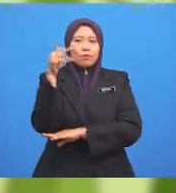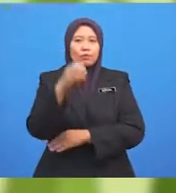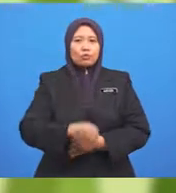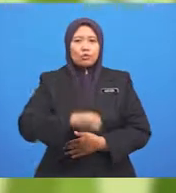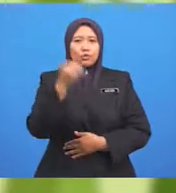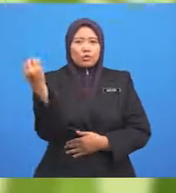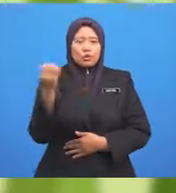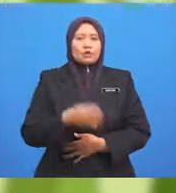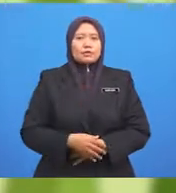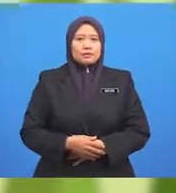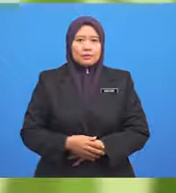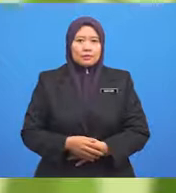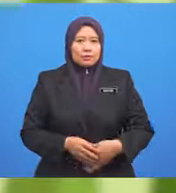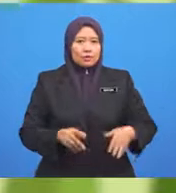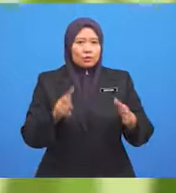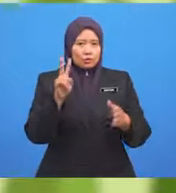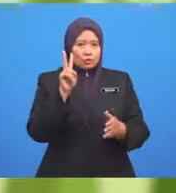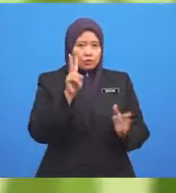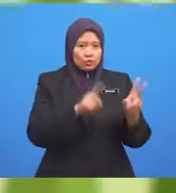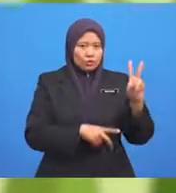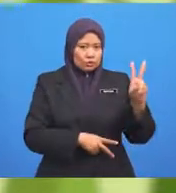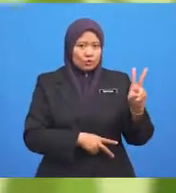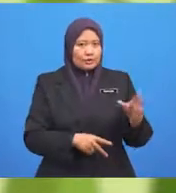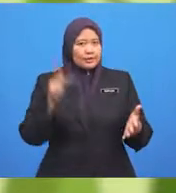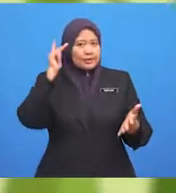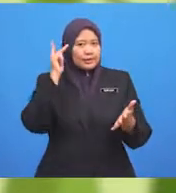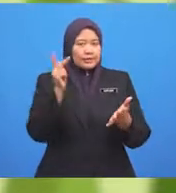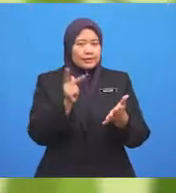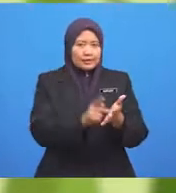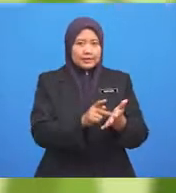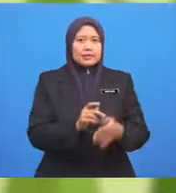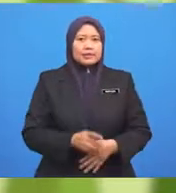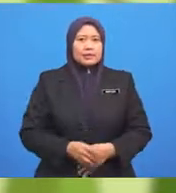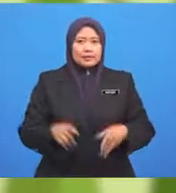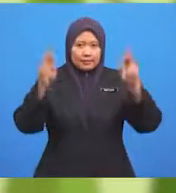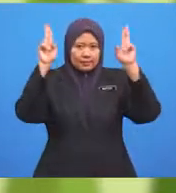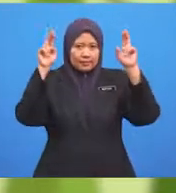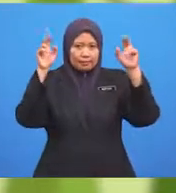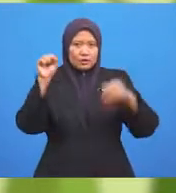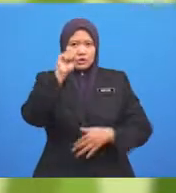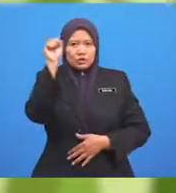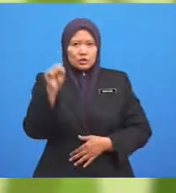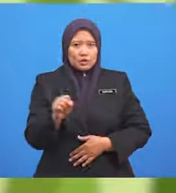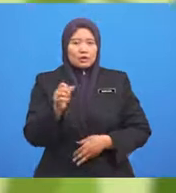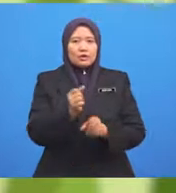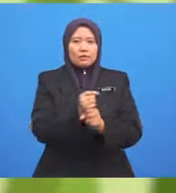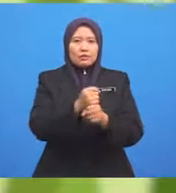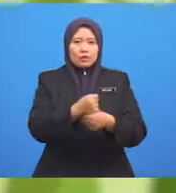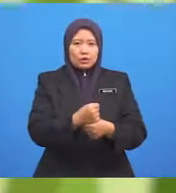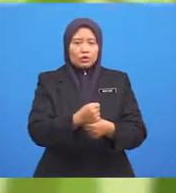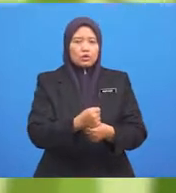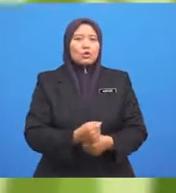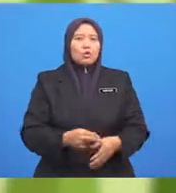mengenal pasti tema, persoalan, bentuk, unsur bunyi, nilai